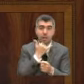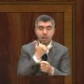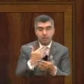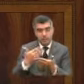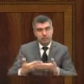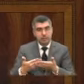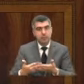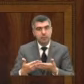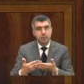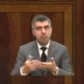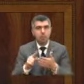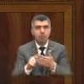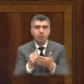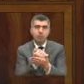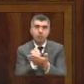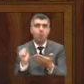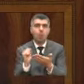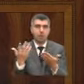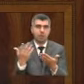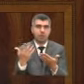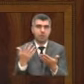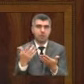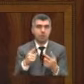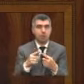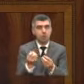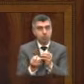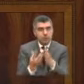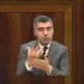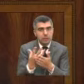دابا، النقط اللي يمكن لنا نطوروها مرحبا،